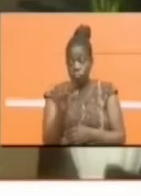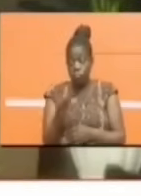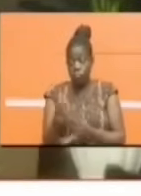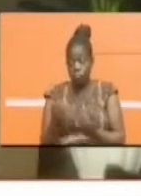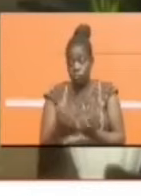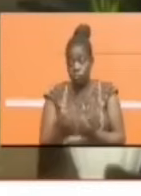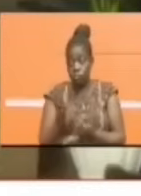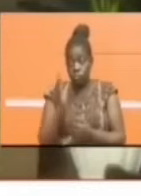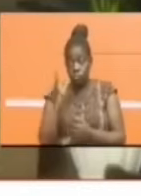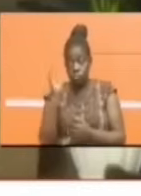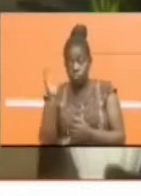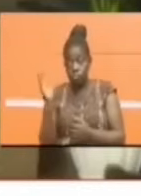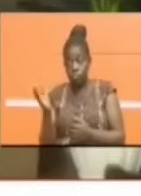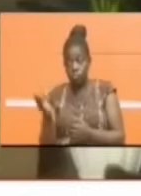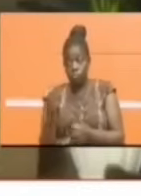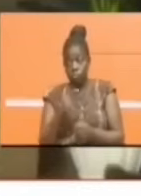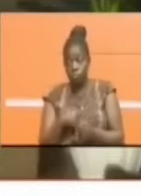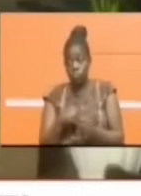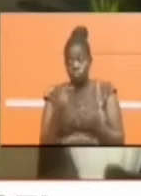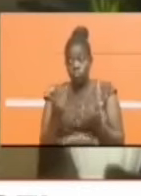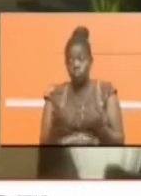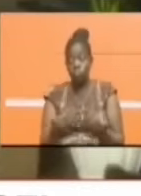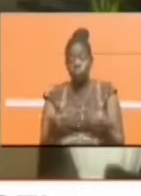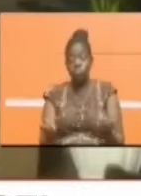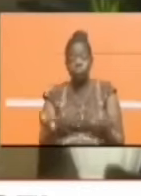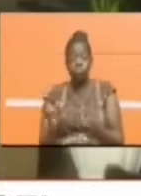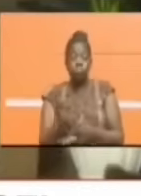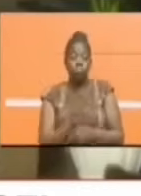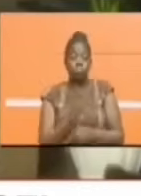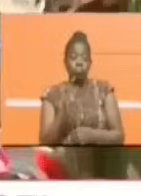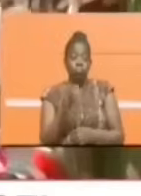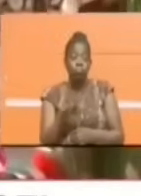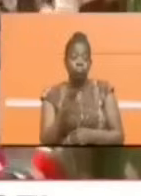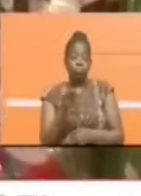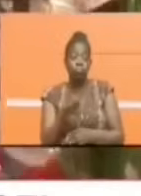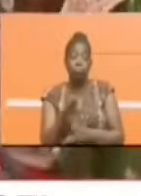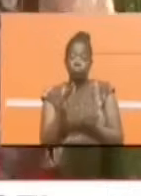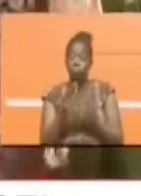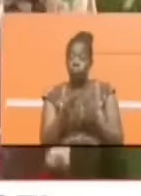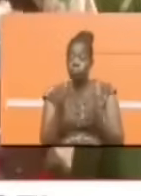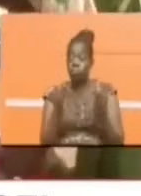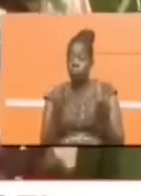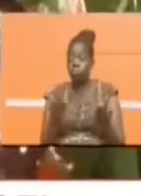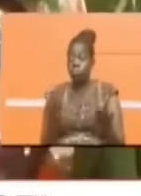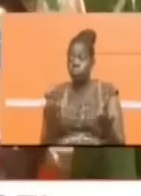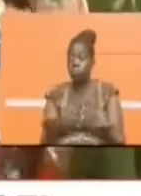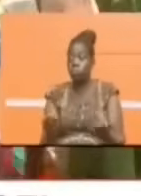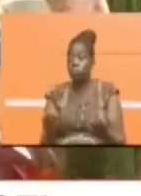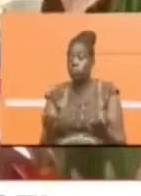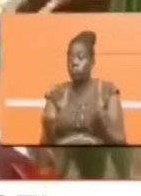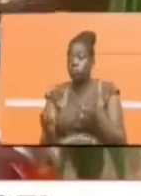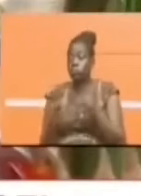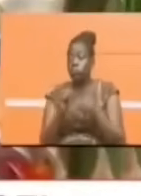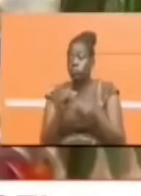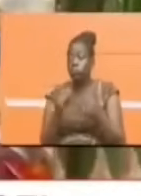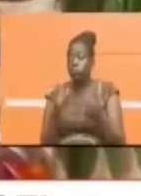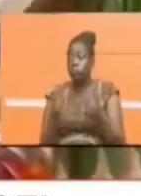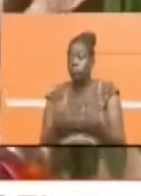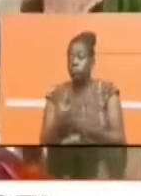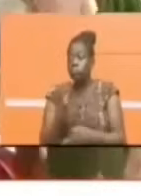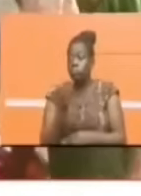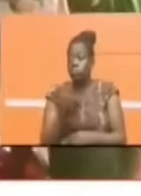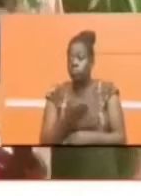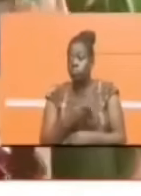munnange ampuliriza, akaseera kano beera kaliisoliiso mu makaago. Omumbejja Christine Kisuula ayogedde ku Musana